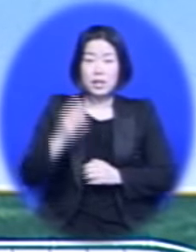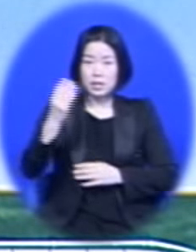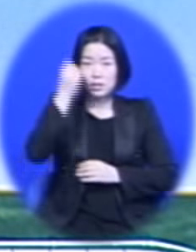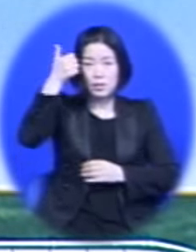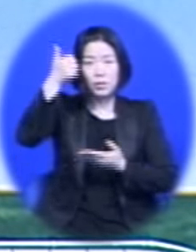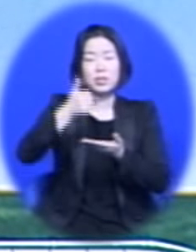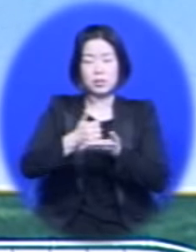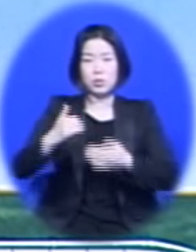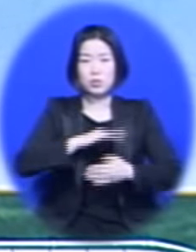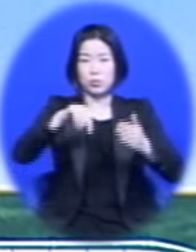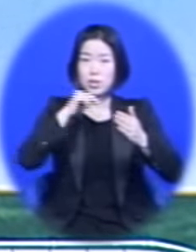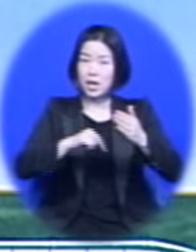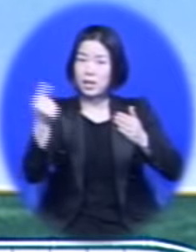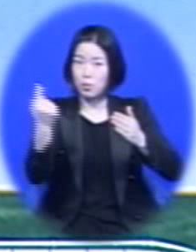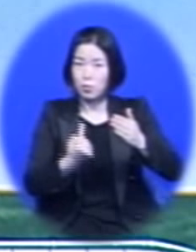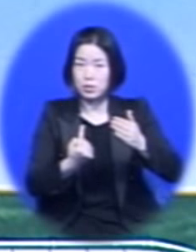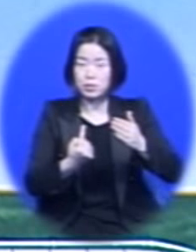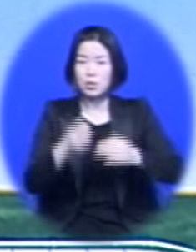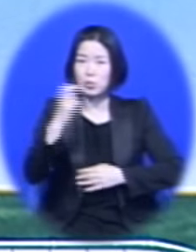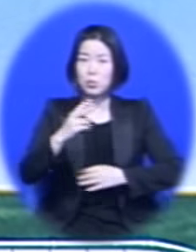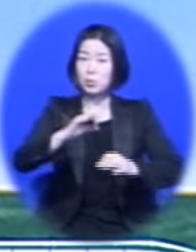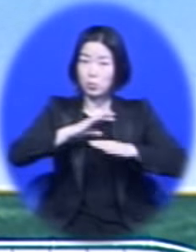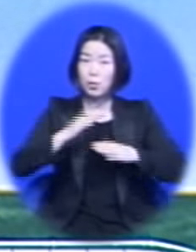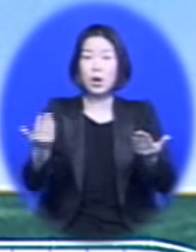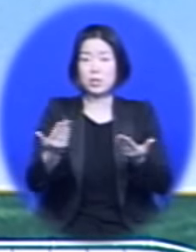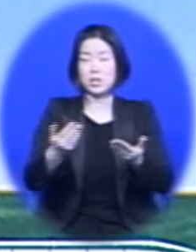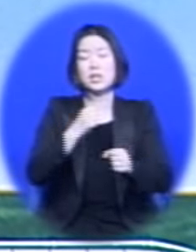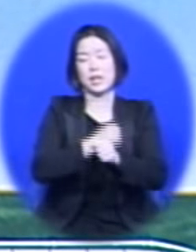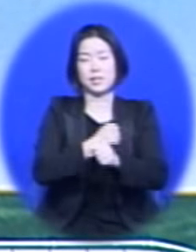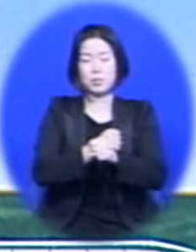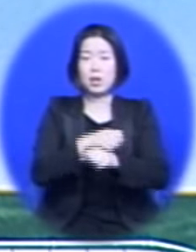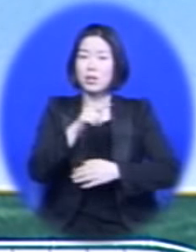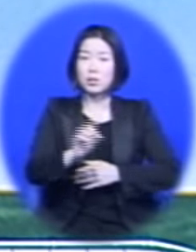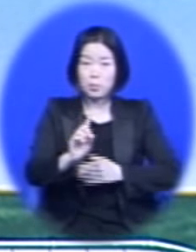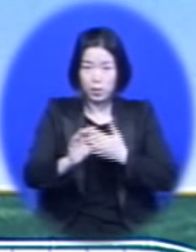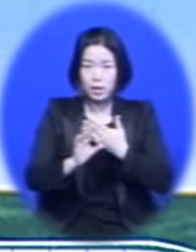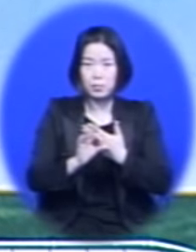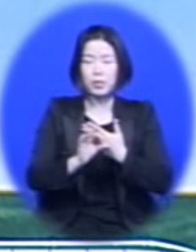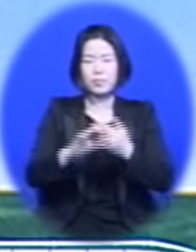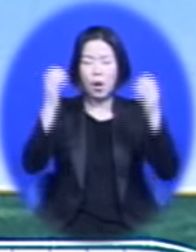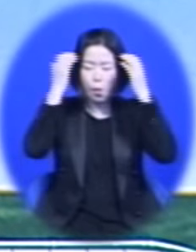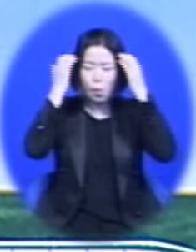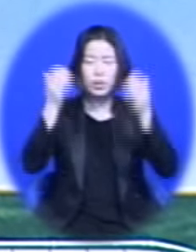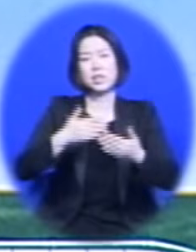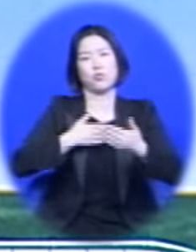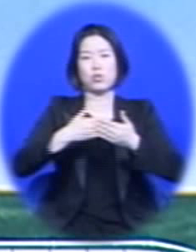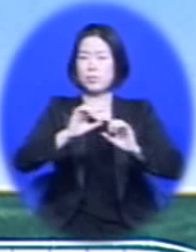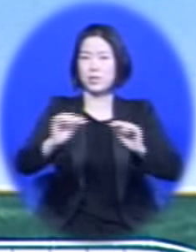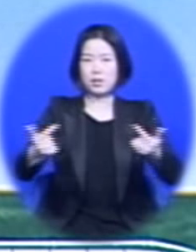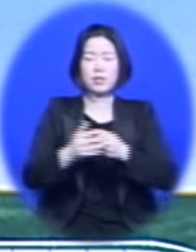성령님은 우리 안에 오셔서 또 놀라운 일을 하십니다. 그것은 고난이 두렵지가 않은